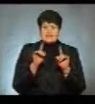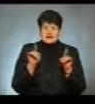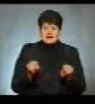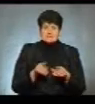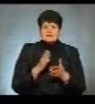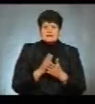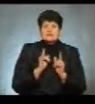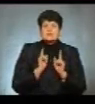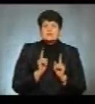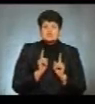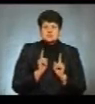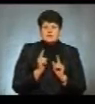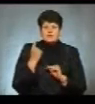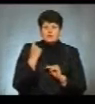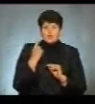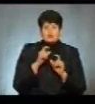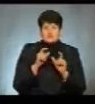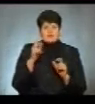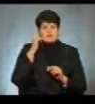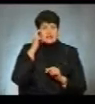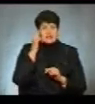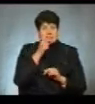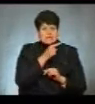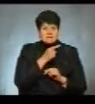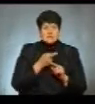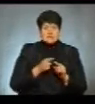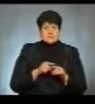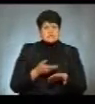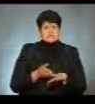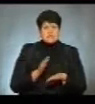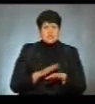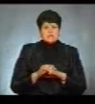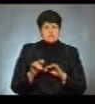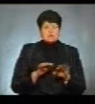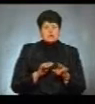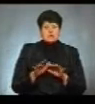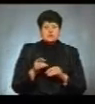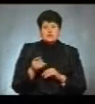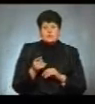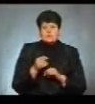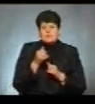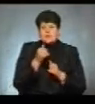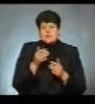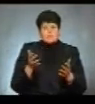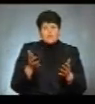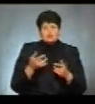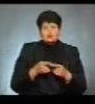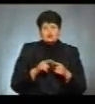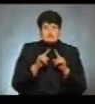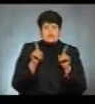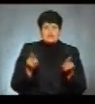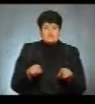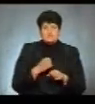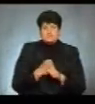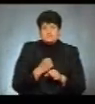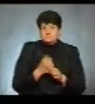відбувається лише в одному закладі, в Києві. Власне, це складність також процесу, що в Тернополі ми не можемо таку сертифікацію пройти,